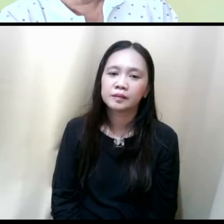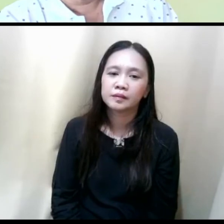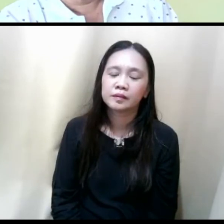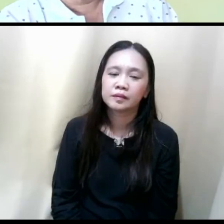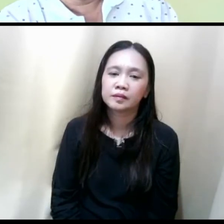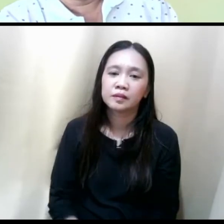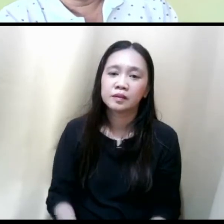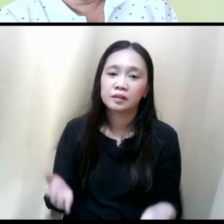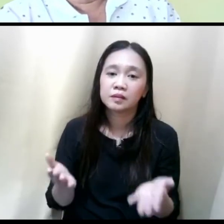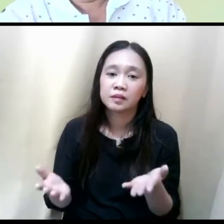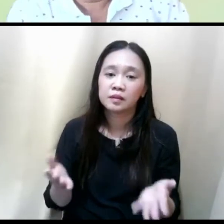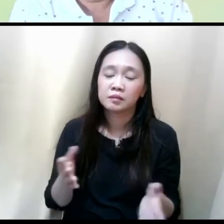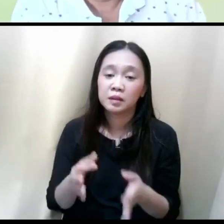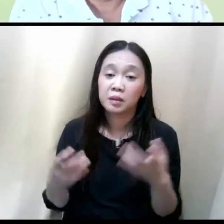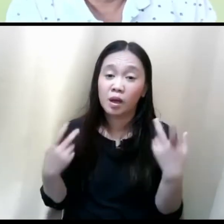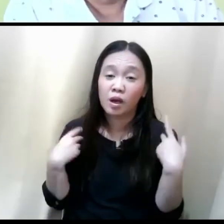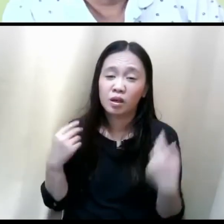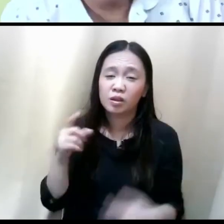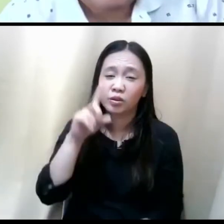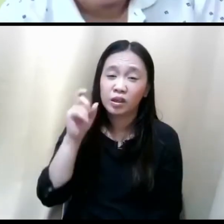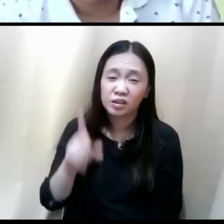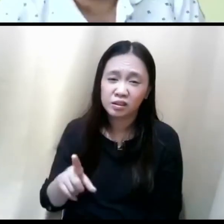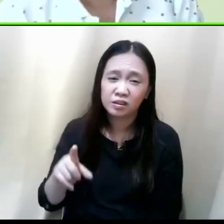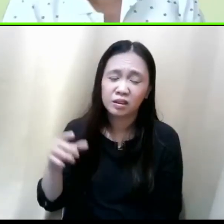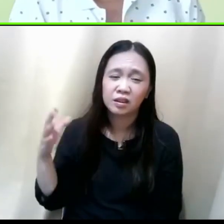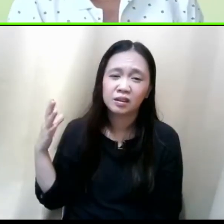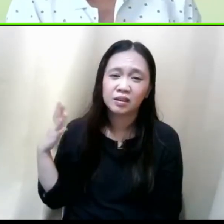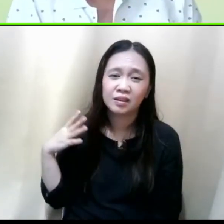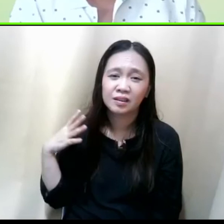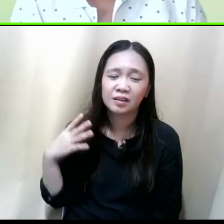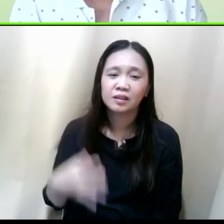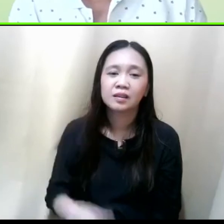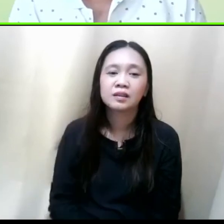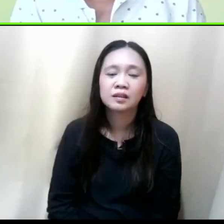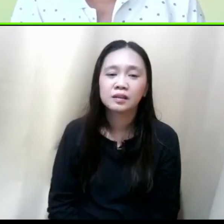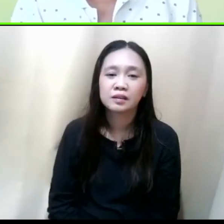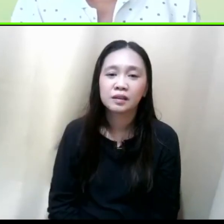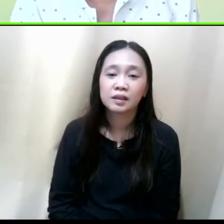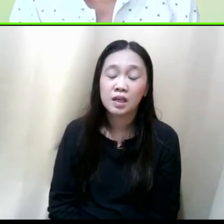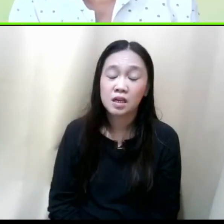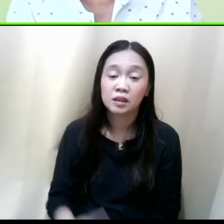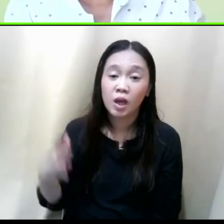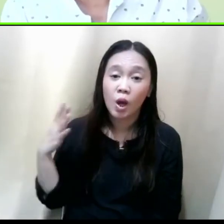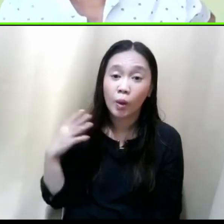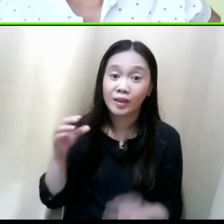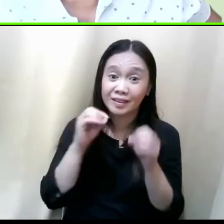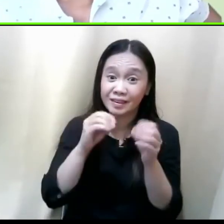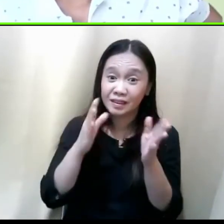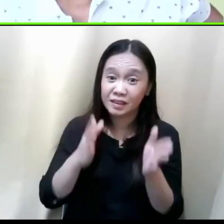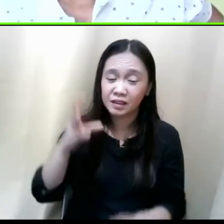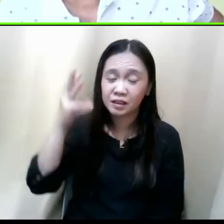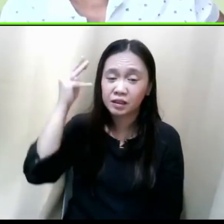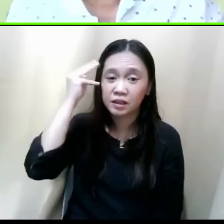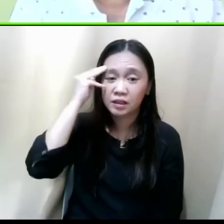Siguro po kung meron pa po tayo mga katanungan habang hinihintay po natin siguro habang hinihintay natin si Teacher Mark,